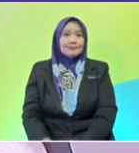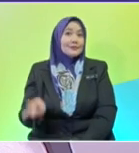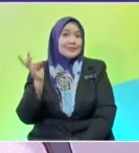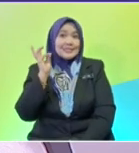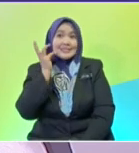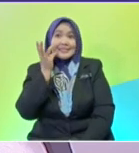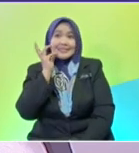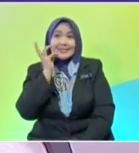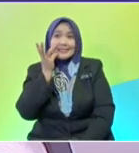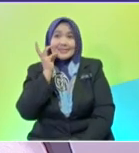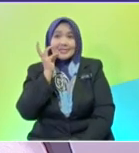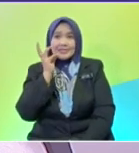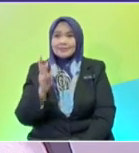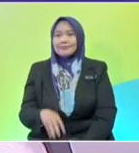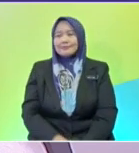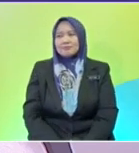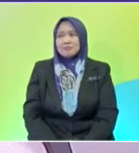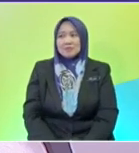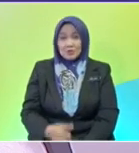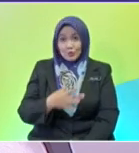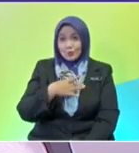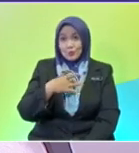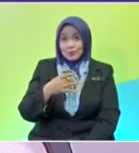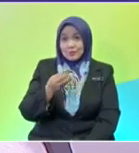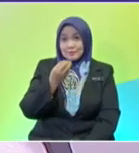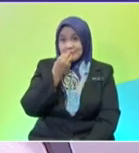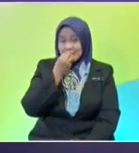makan nasi kak suka lapar